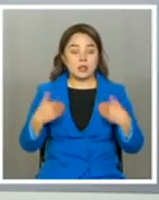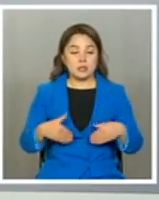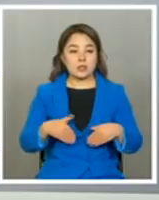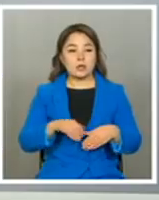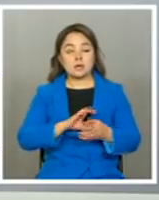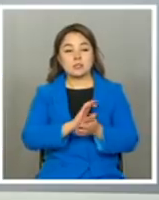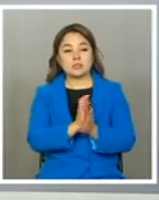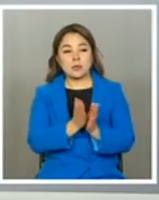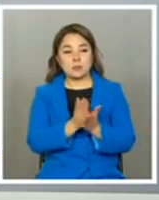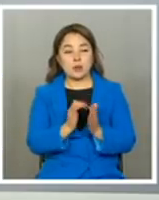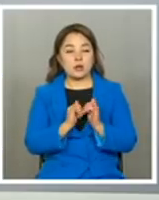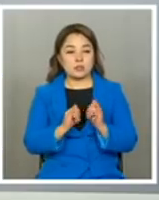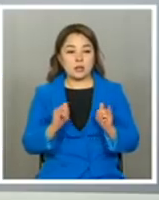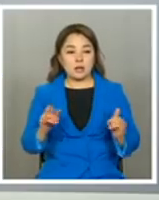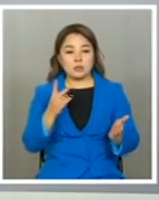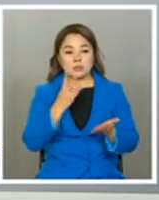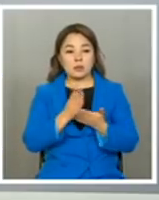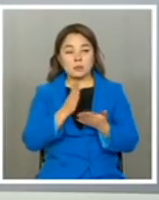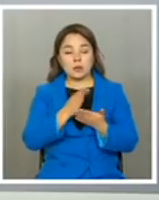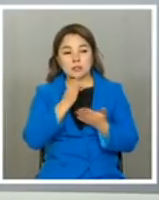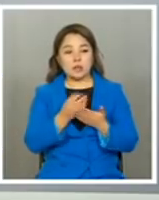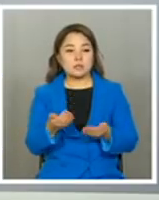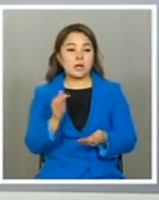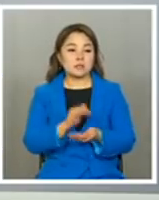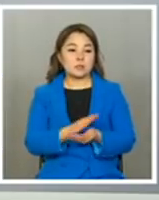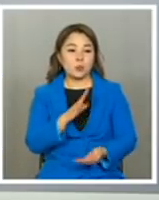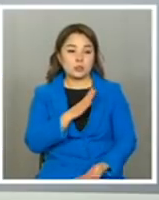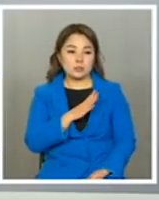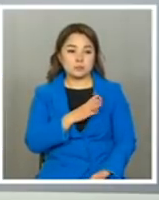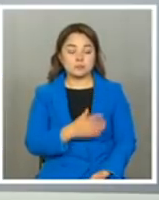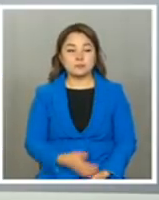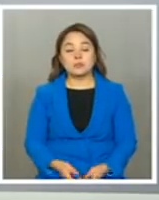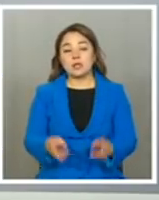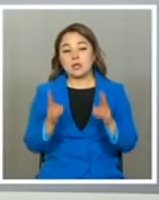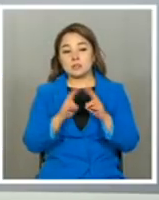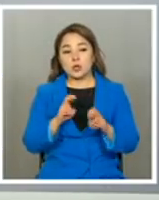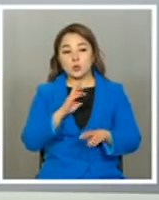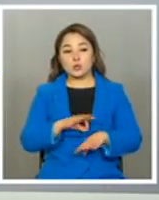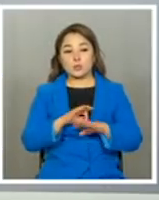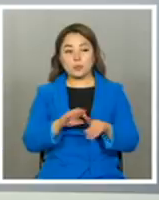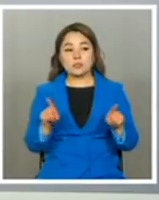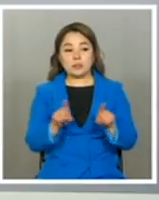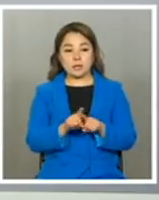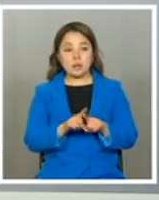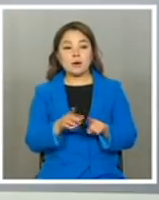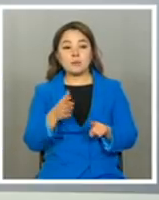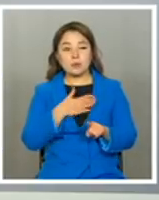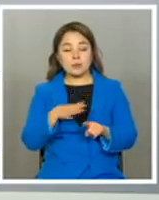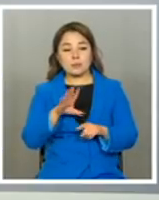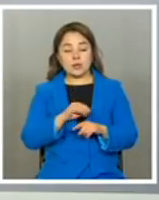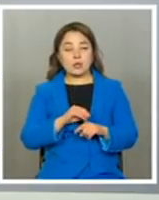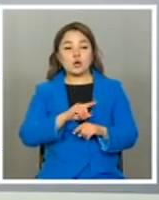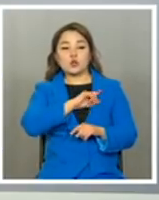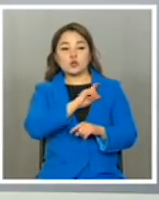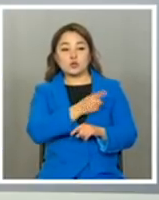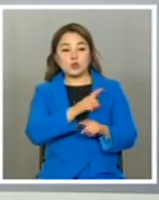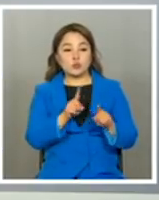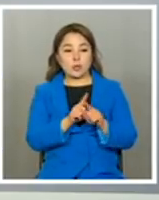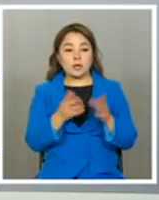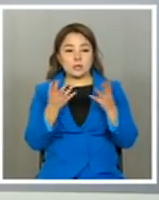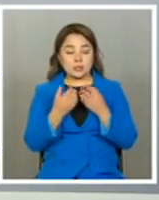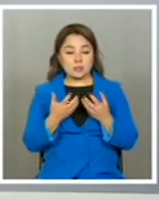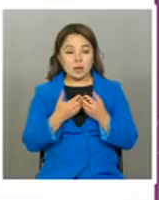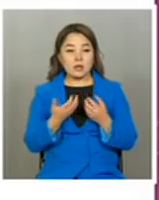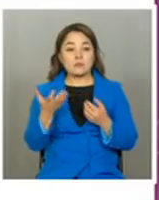үнемі артып отыратынмен де таныс болдыңыздар. Ал зертханалық жұмыс барысында біз білезік күшін алдымен өлшеп,